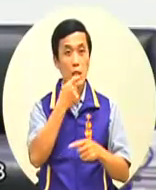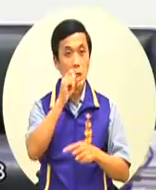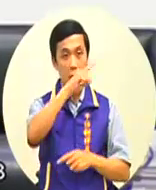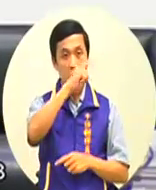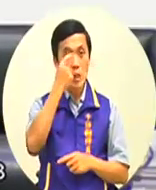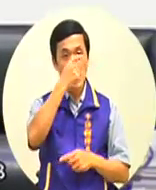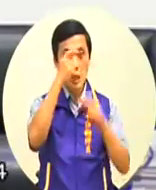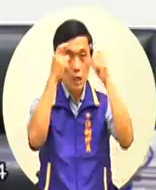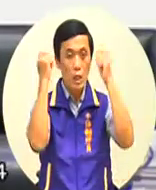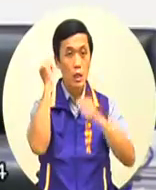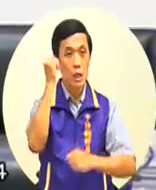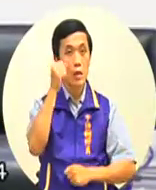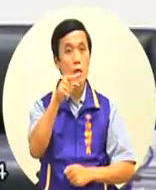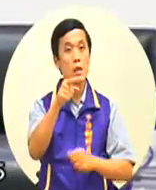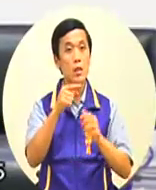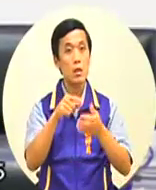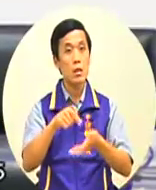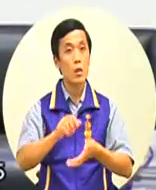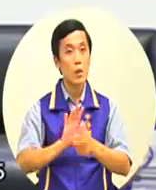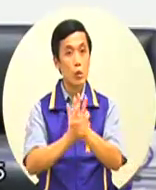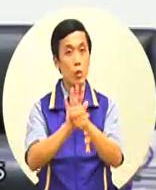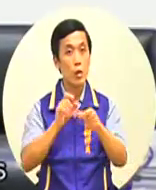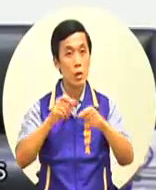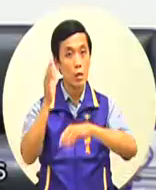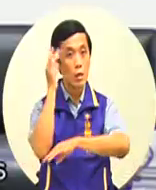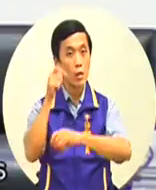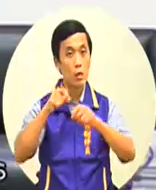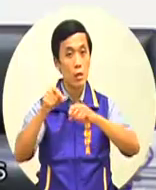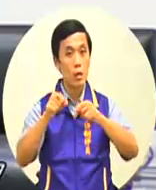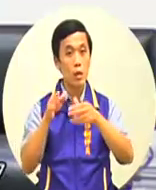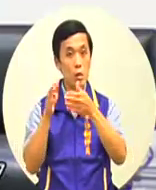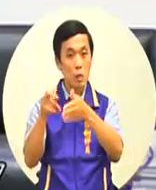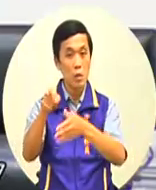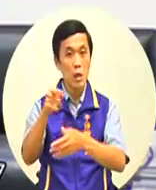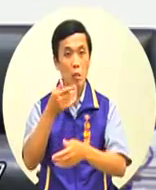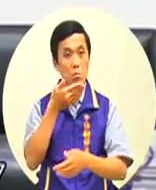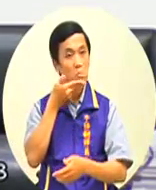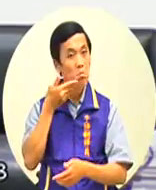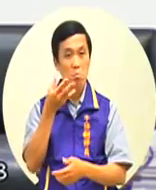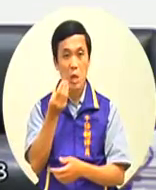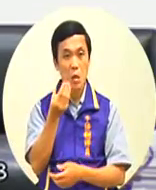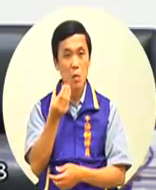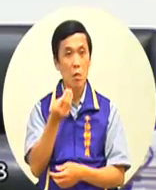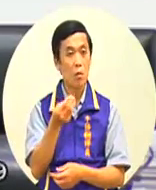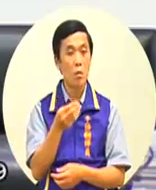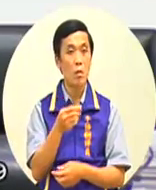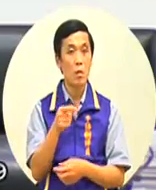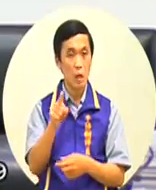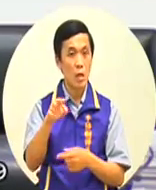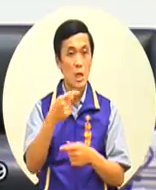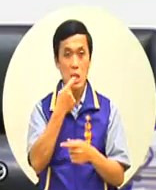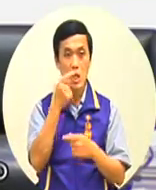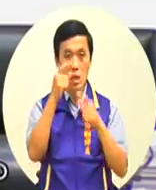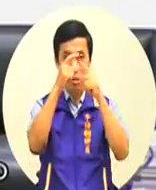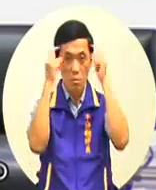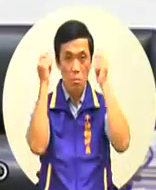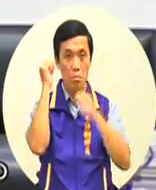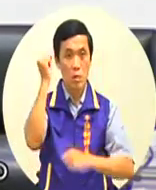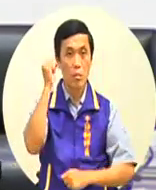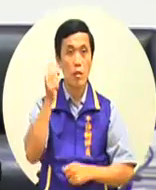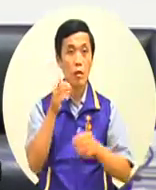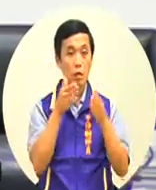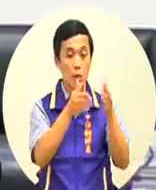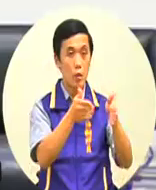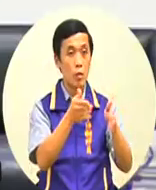是你推一例一休取消七天假，一定是对他不利啊，不然他何必抗议？所以。对哪些